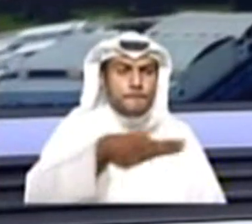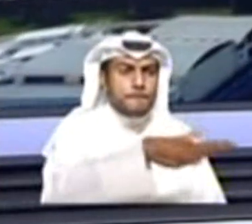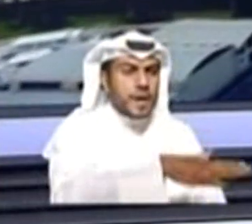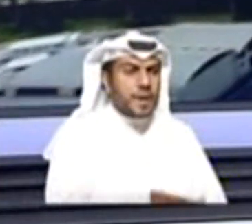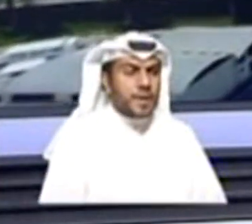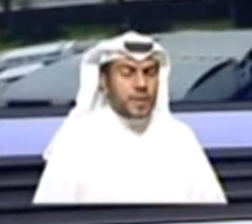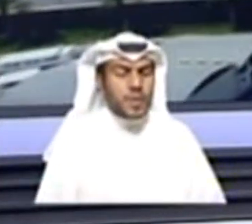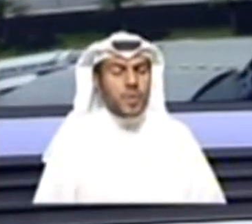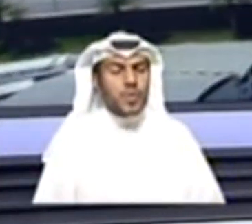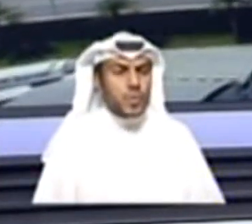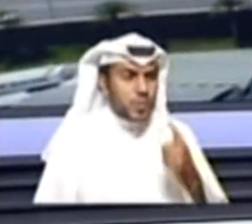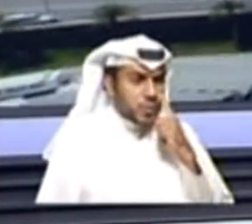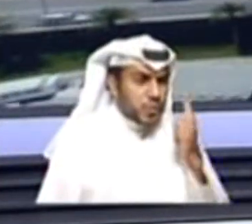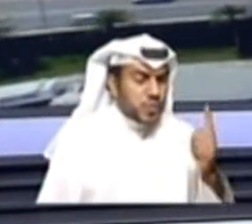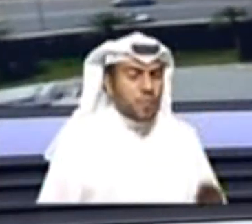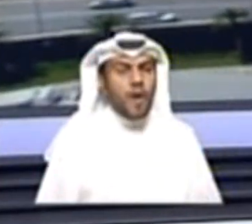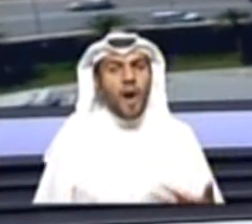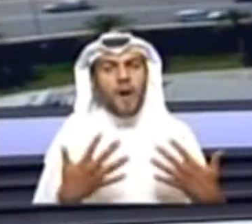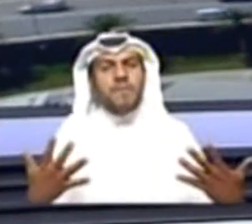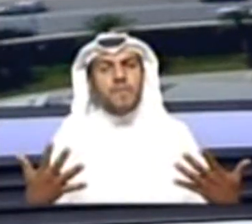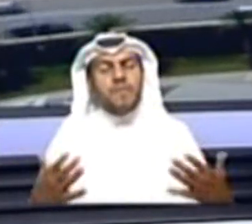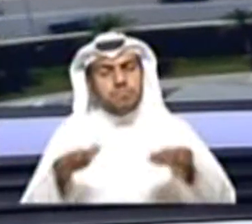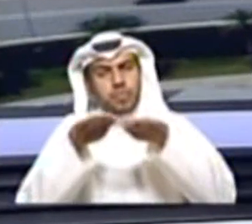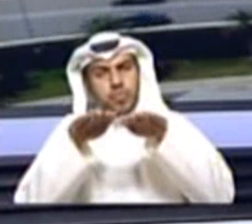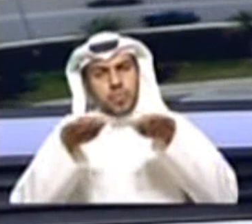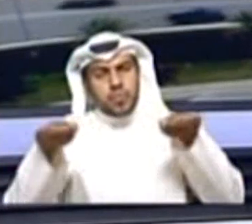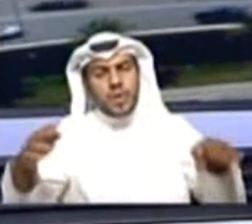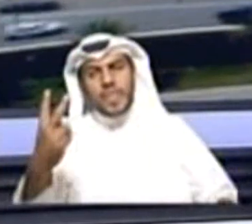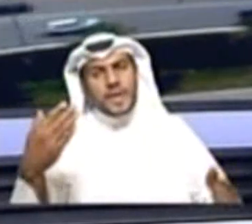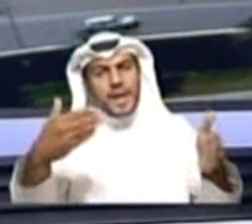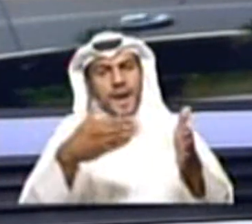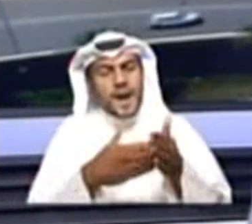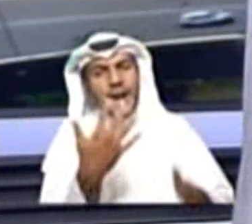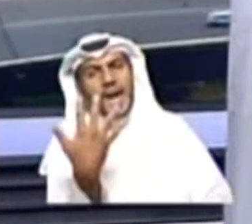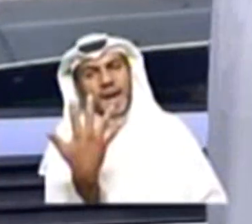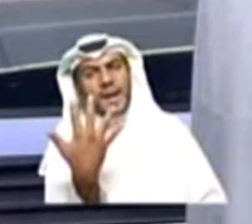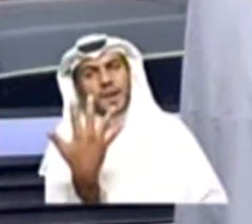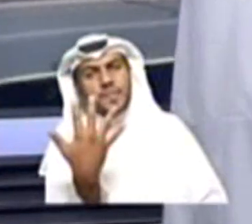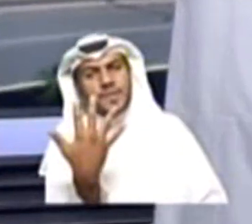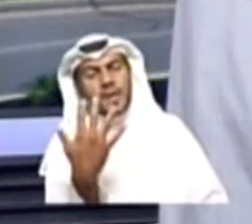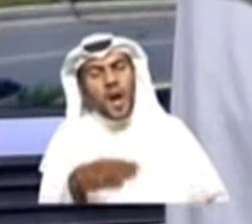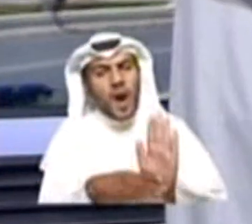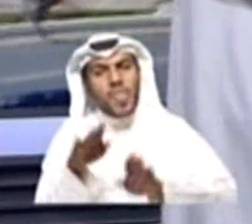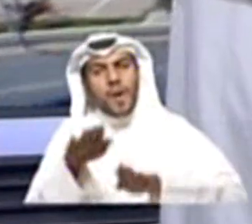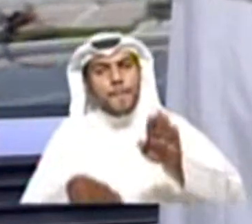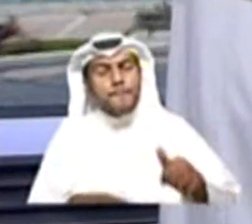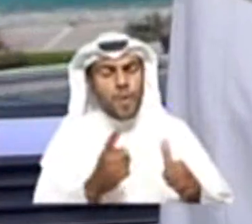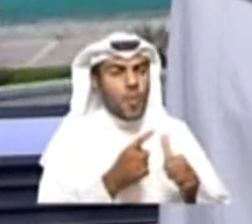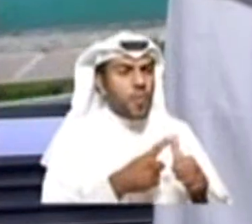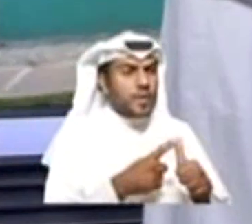خلال 24 ساعه القادمه خفيف الى معتدل الموج ما بين 2 الى 5 اقدام ارتفاع الموج، اما المد الاول